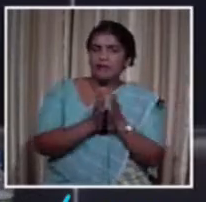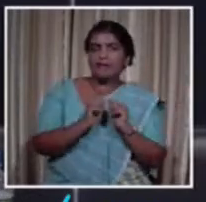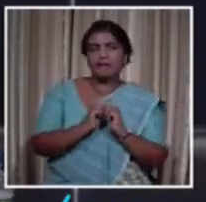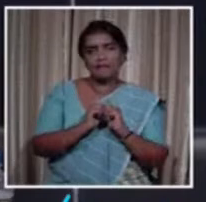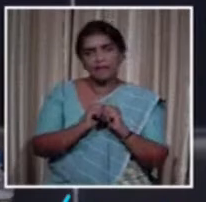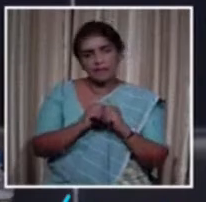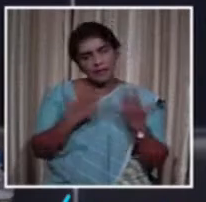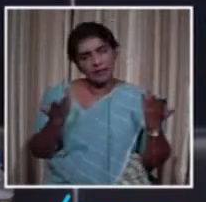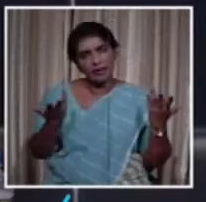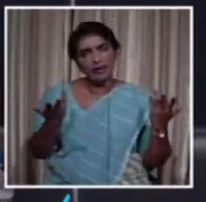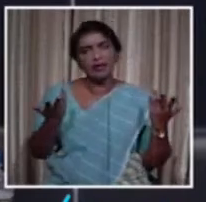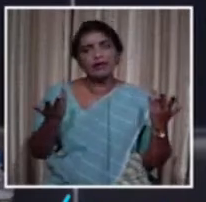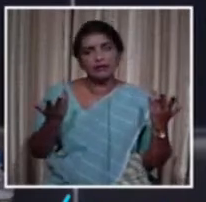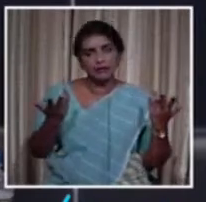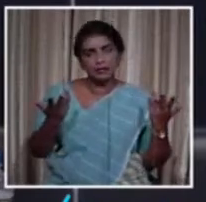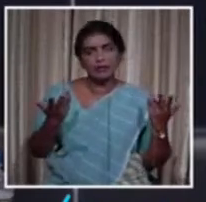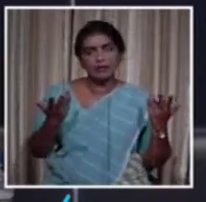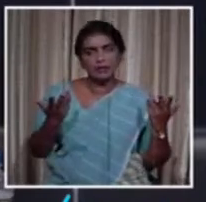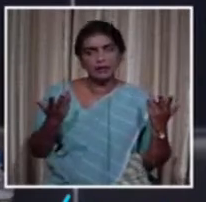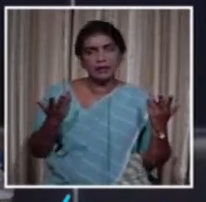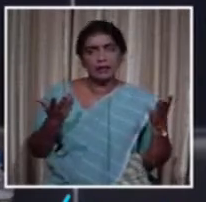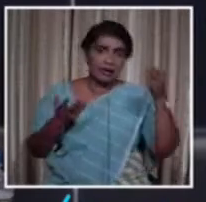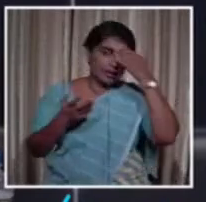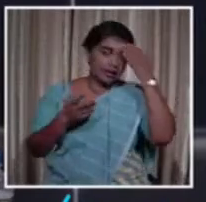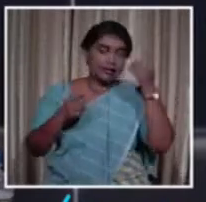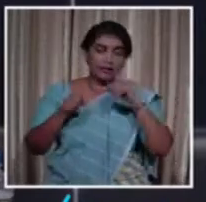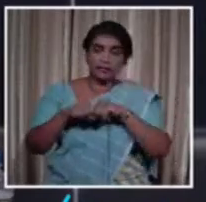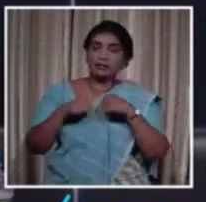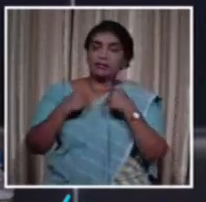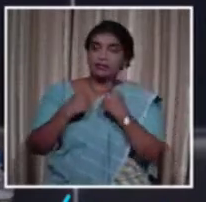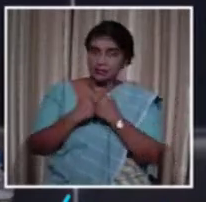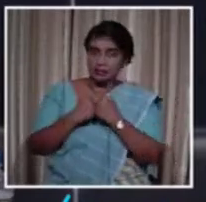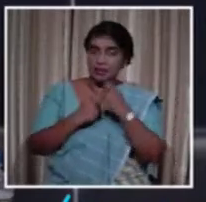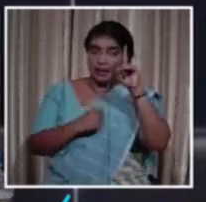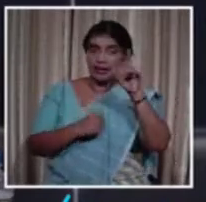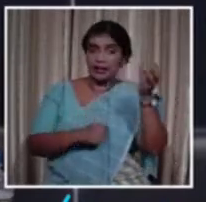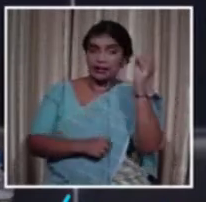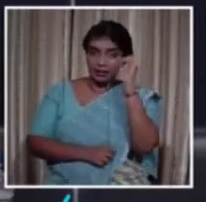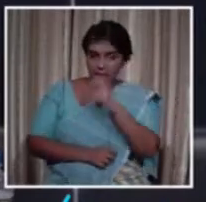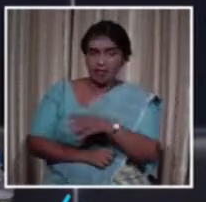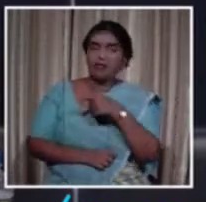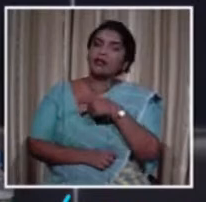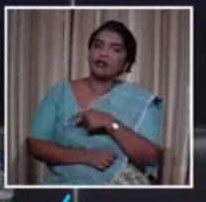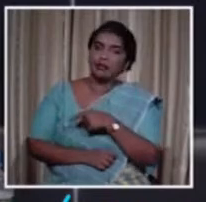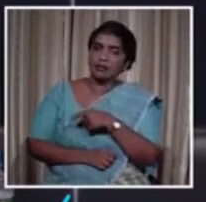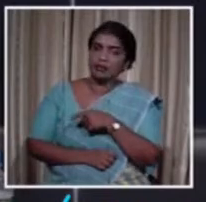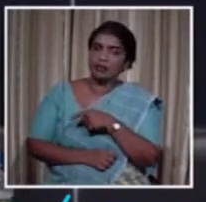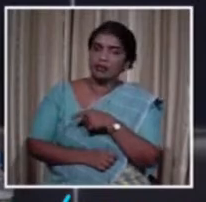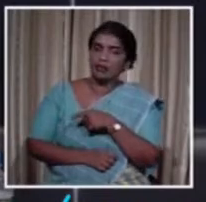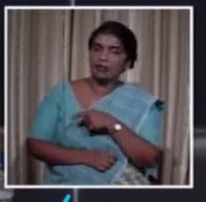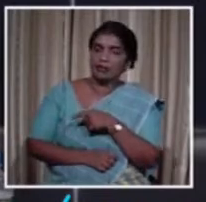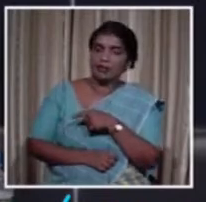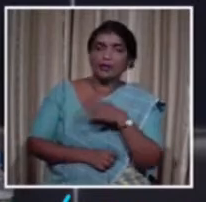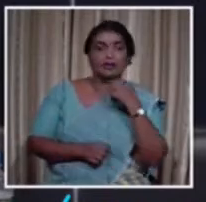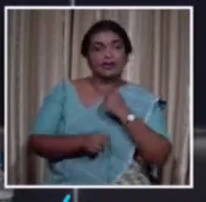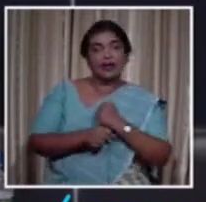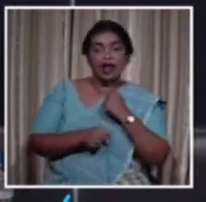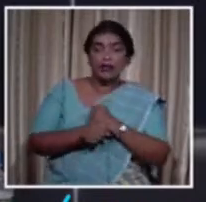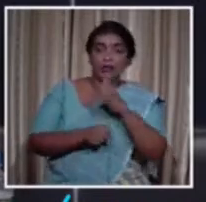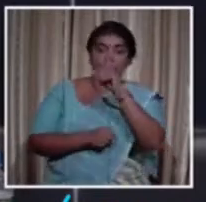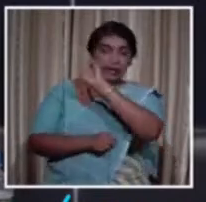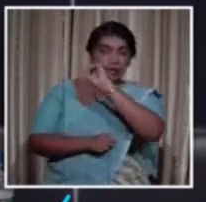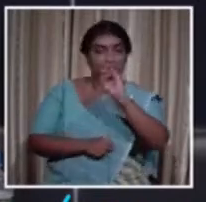මොකද විශේෂයෙන්ම ද්‍රවිඩ සන්ධානයෙන් දාන නිසා ඒ නිසා ආණ්ඩුවේ කෙනෙක් දාන්න